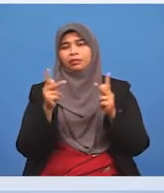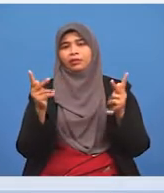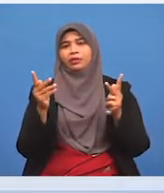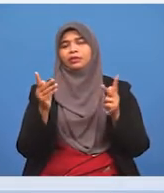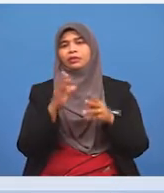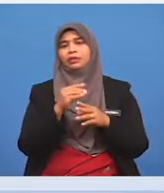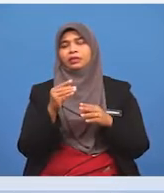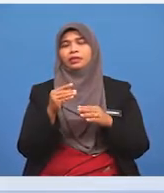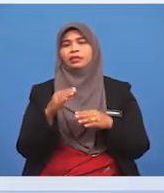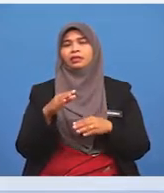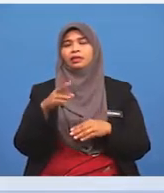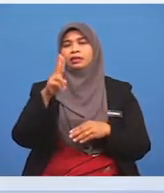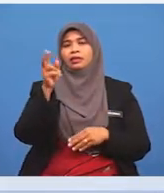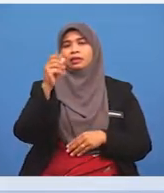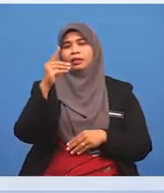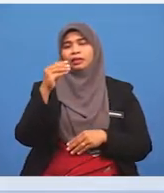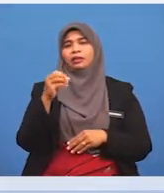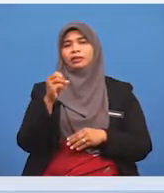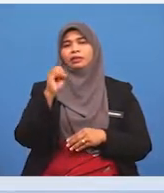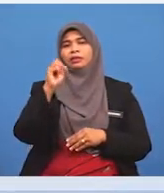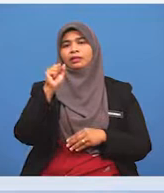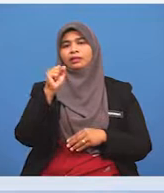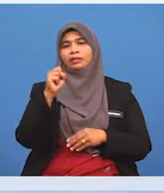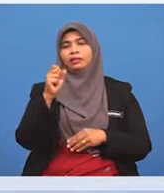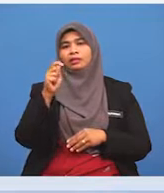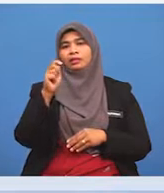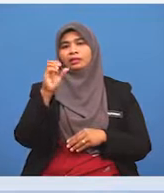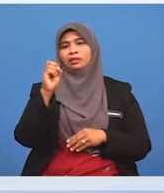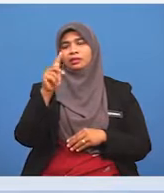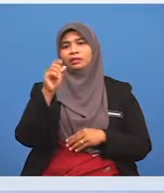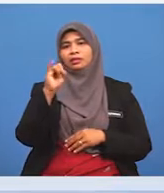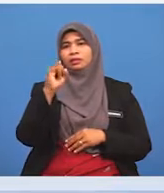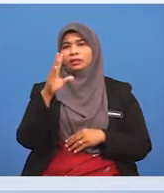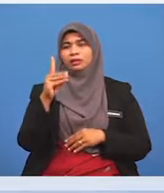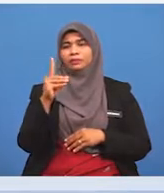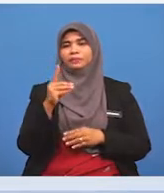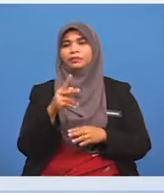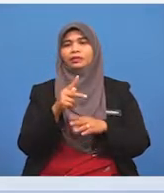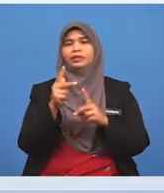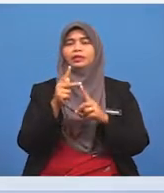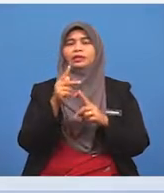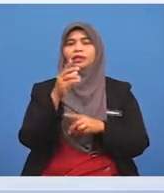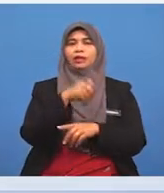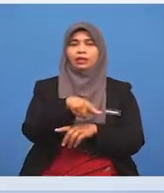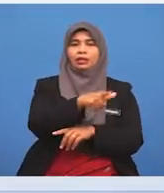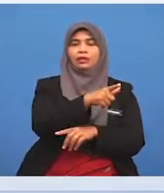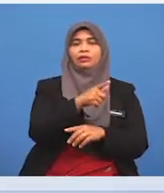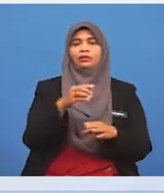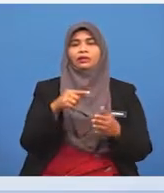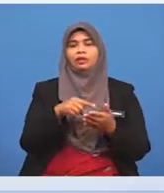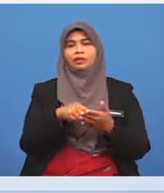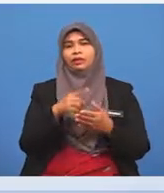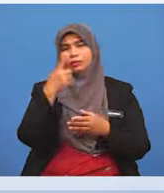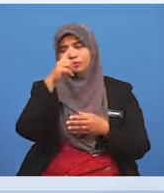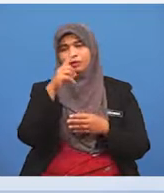menghadkan pembuangan sisa toksin ke sungai dan laut. Penguatkuasaan ini mampu mencegah dan